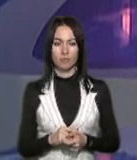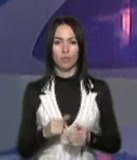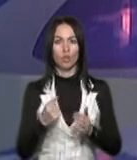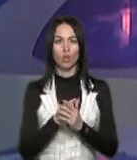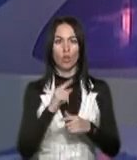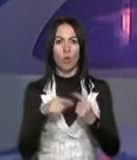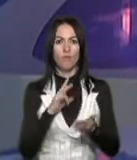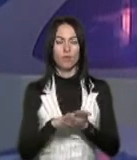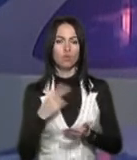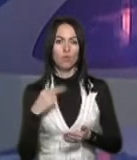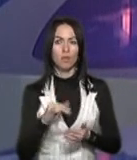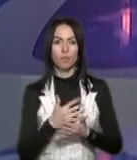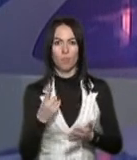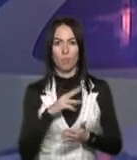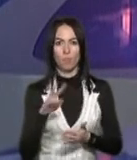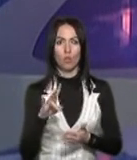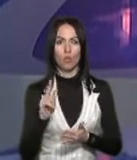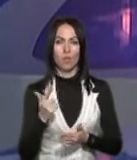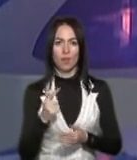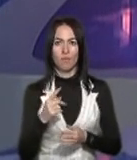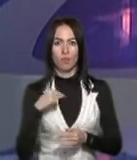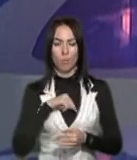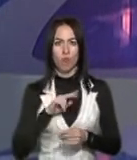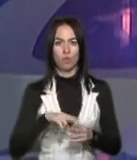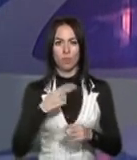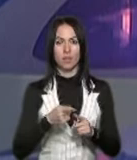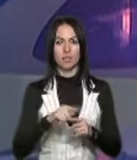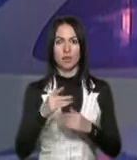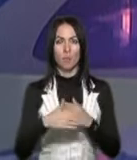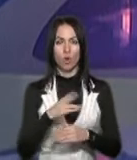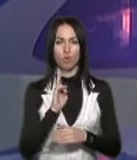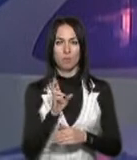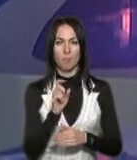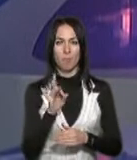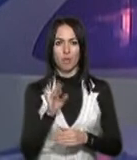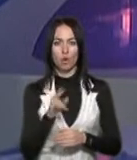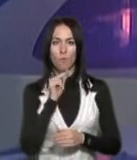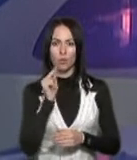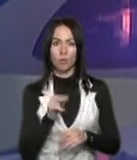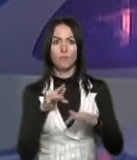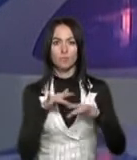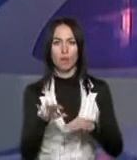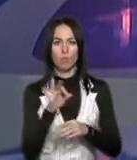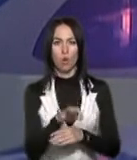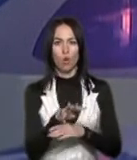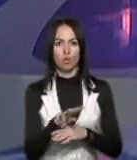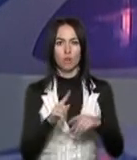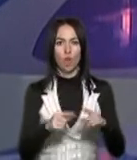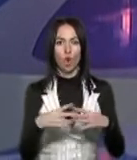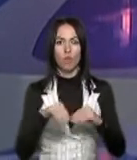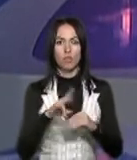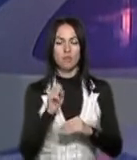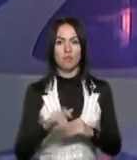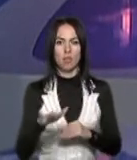Довічне ув'язнення та понад 1 мільйон гривень моральної компенсації – це покарання Костянтину Безруку, обвинувачуваному у справі про розстріл родини на